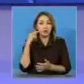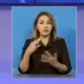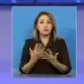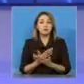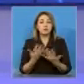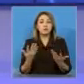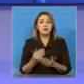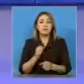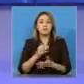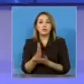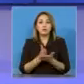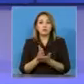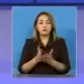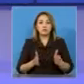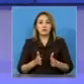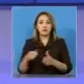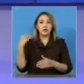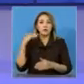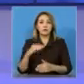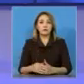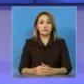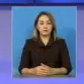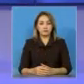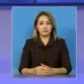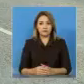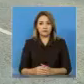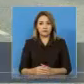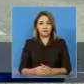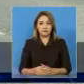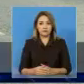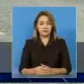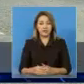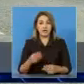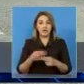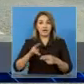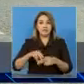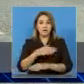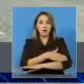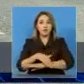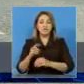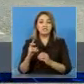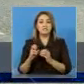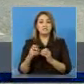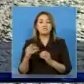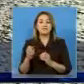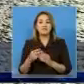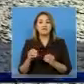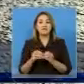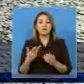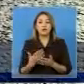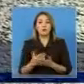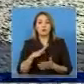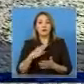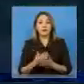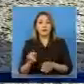Сколько прослужат дороги Ахтубе? Подробнее в следующем материале. Это улица 312-й стрелковой дивизии. Здесь